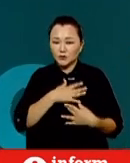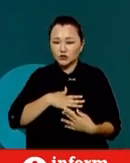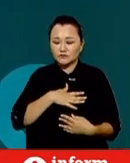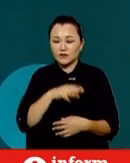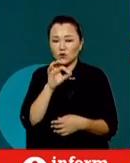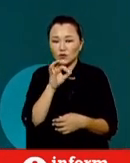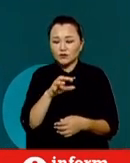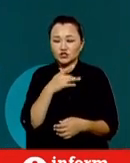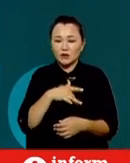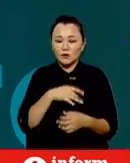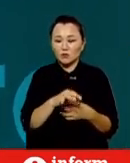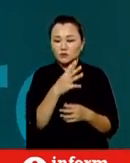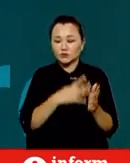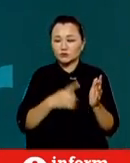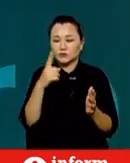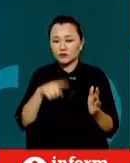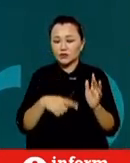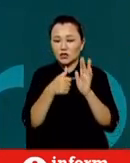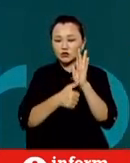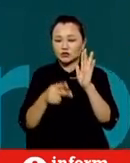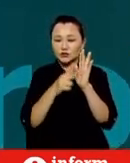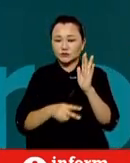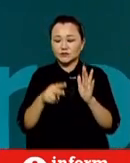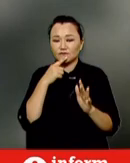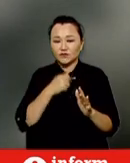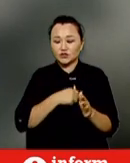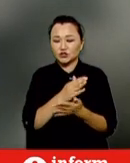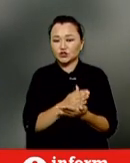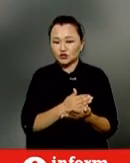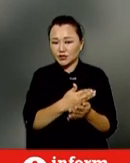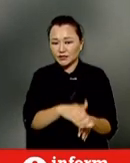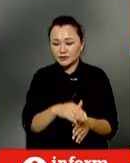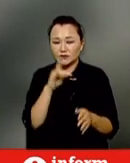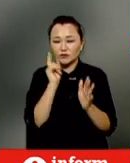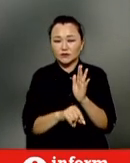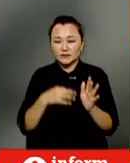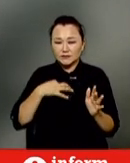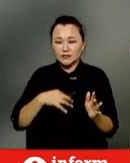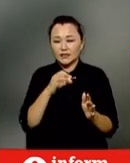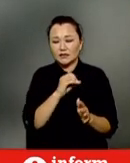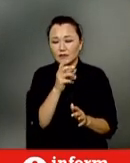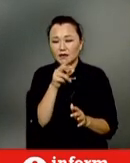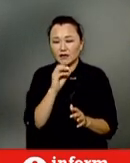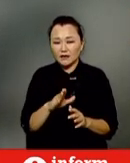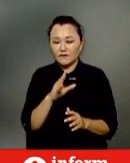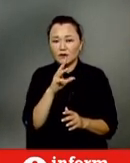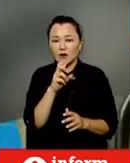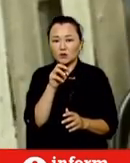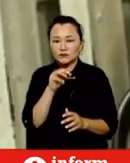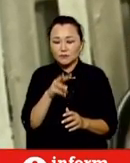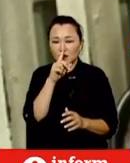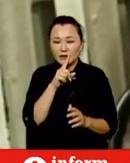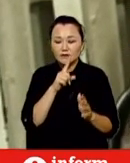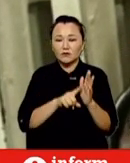Жамбыл облысындағы 91-де 678 әскери бөліміне отан алдындағы борышын өтеуге кеткен ұлы Ерлан Бекеевтің маусым айының басында